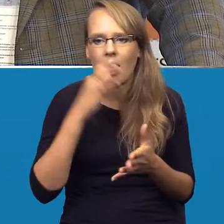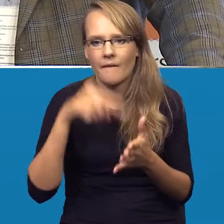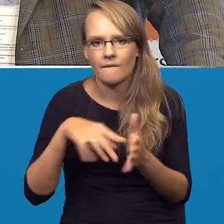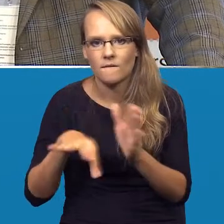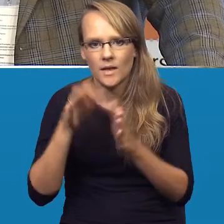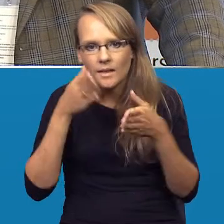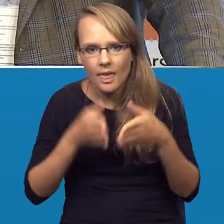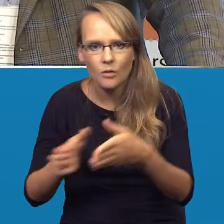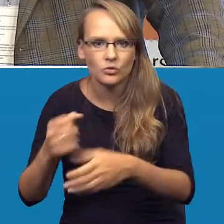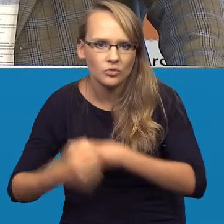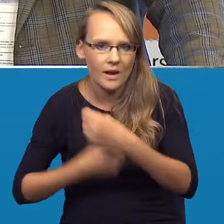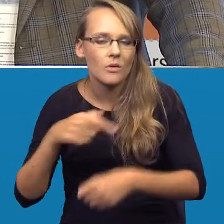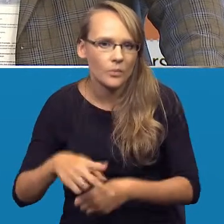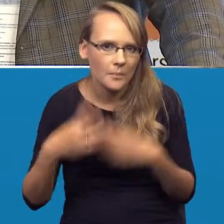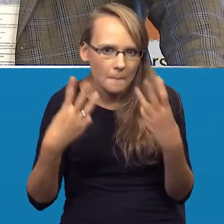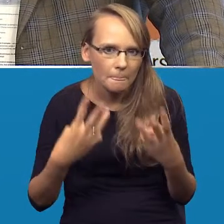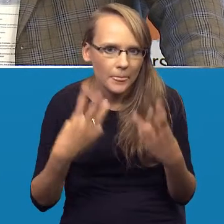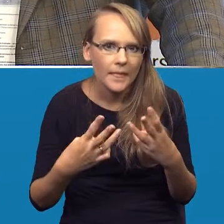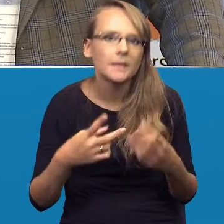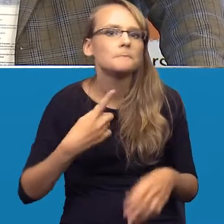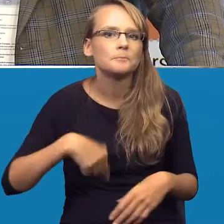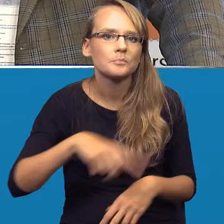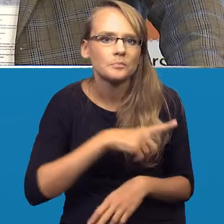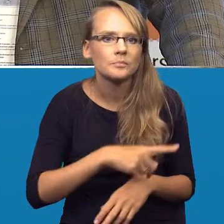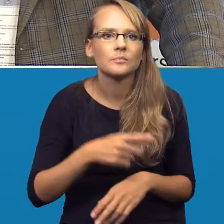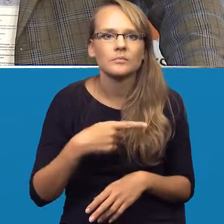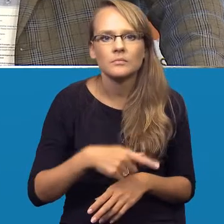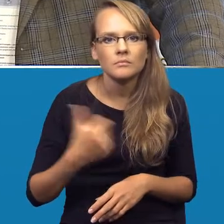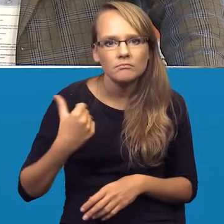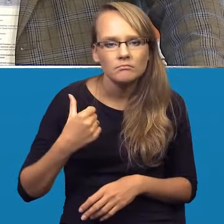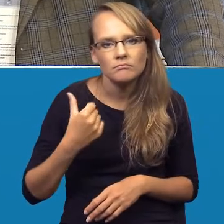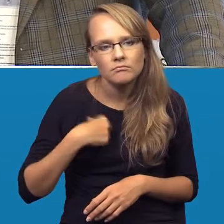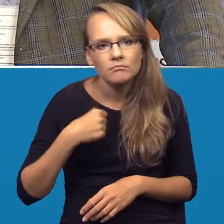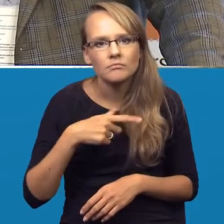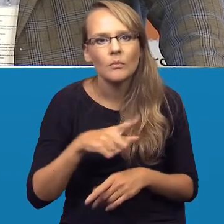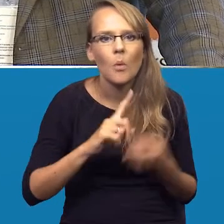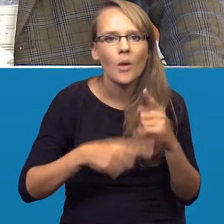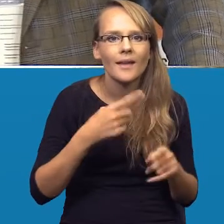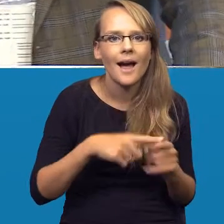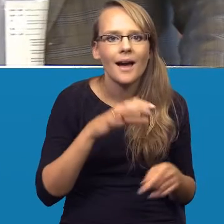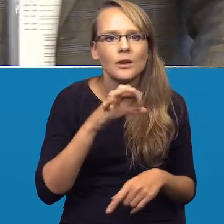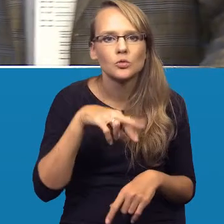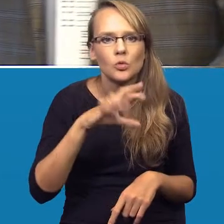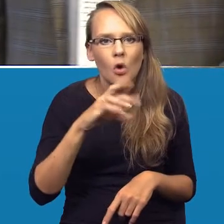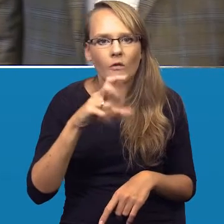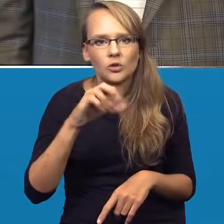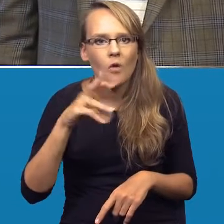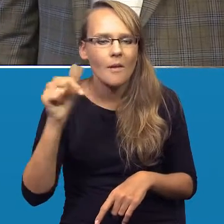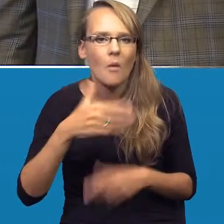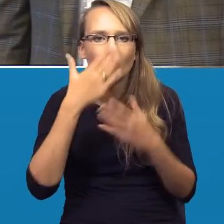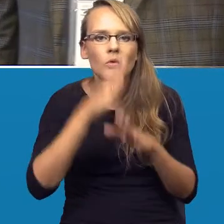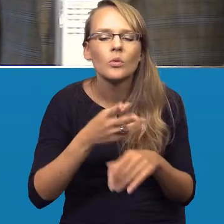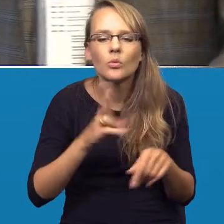To jest bardzo istotne i takie, no oczekujemy tutaj szczególnie o polityce surowcowej. Polityka surowcowa powinna wskazywać, które